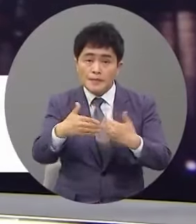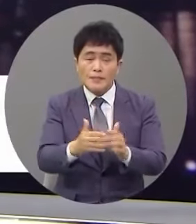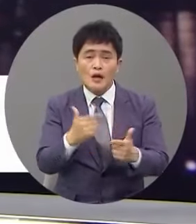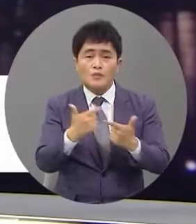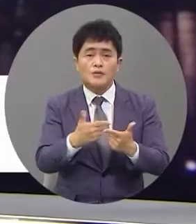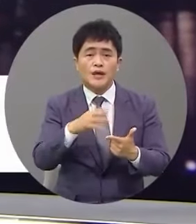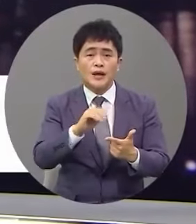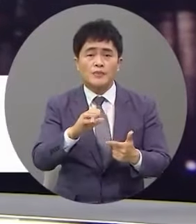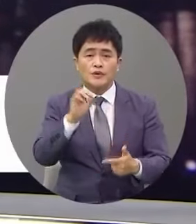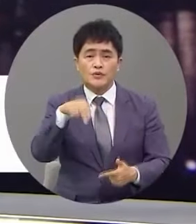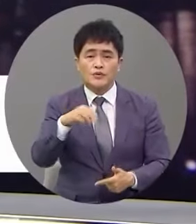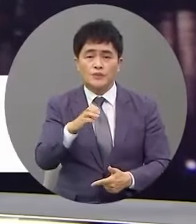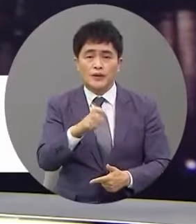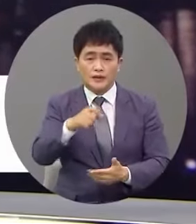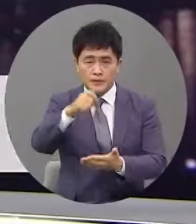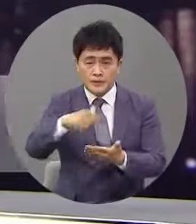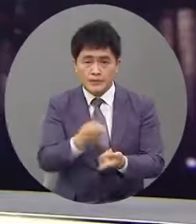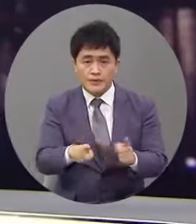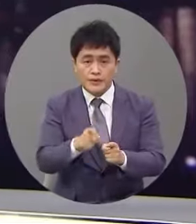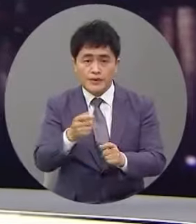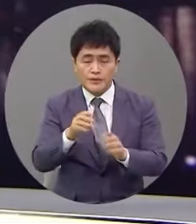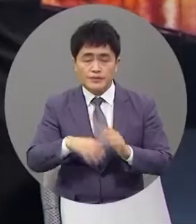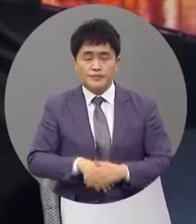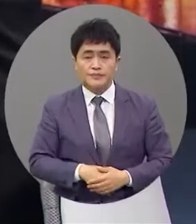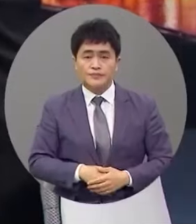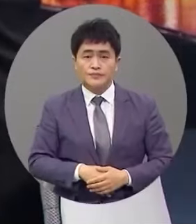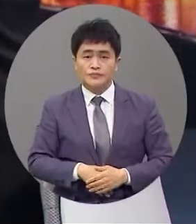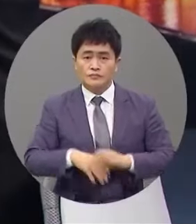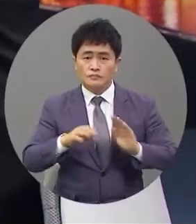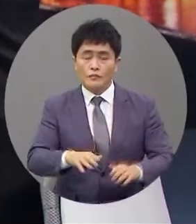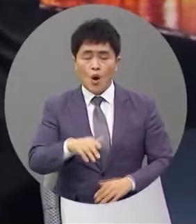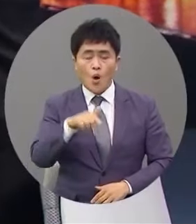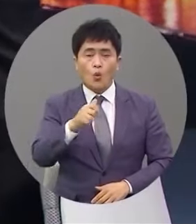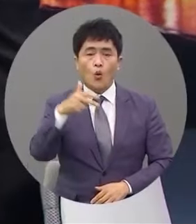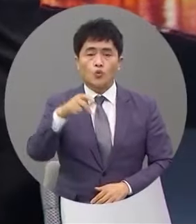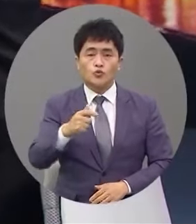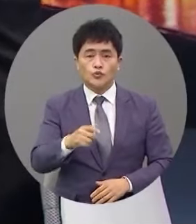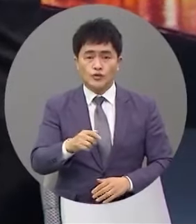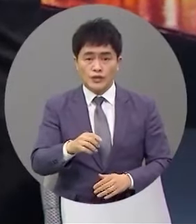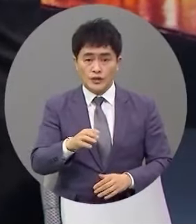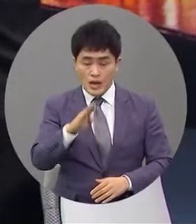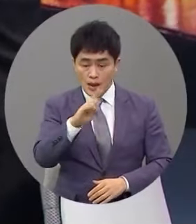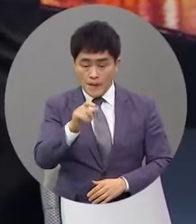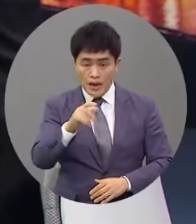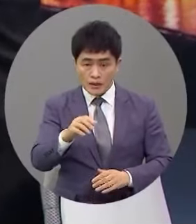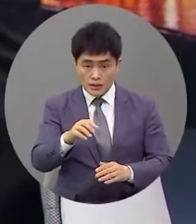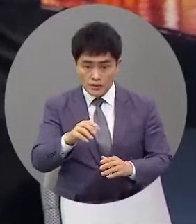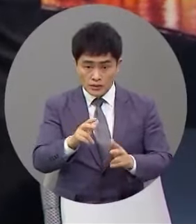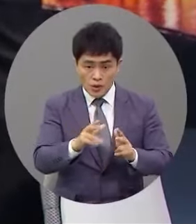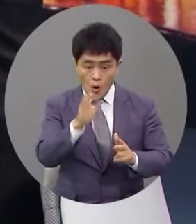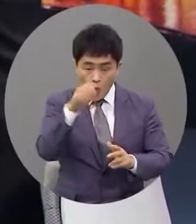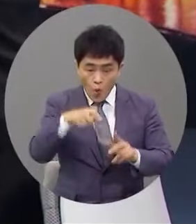윤파란 기자와 얘기 좀 더 나눠보겠습니다. 자, 윤 기자, 네. 이 고준위 방사성 폐기물, 그러니까 사용한 뒤에 남은 핵연료,